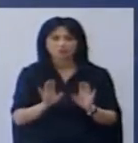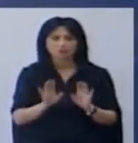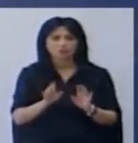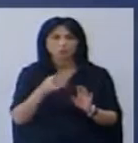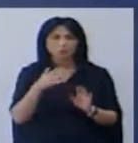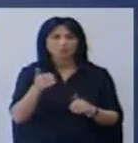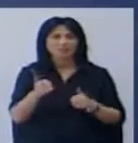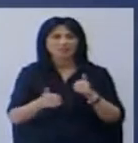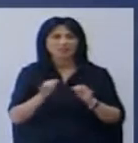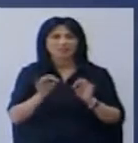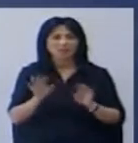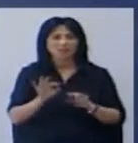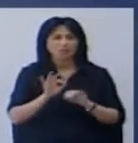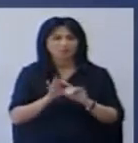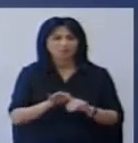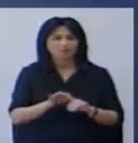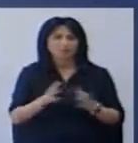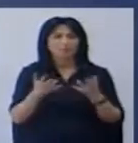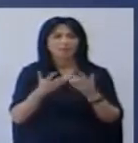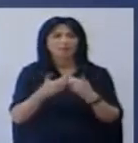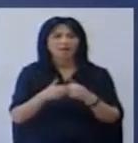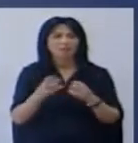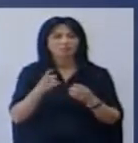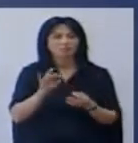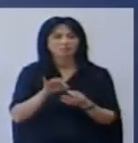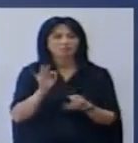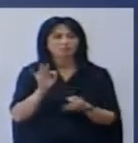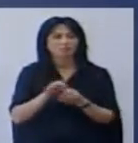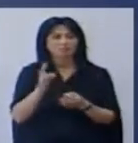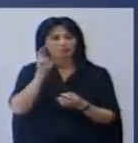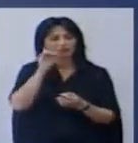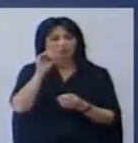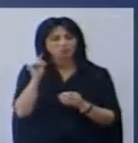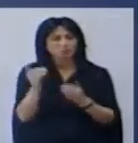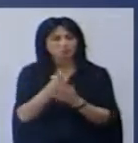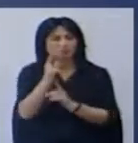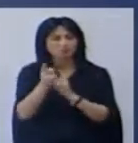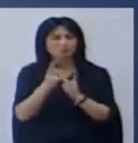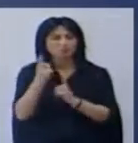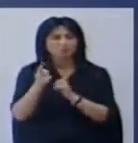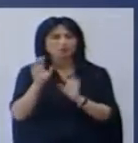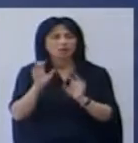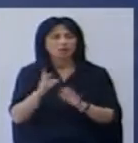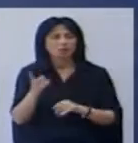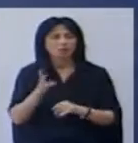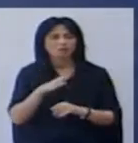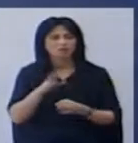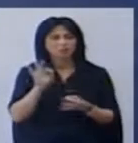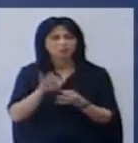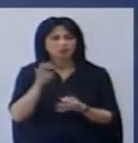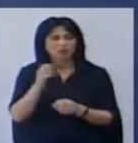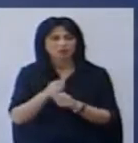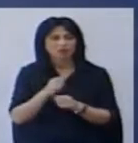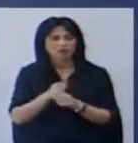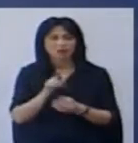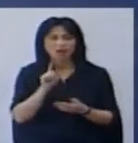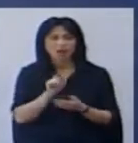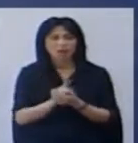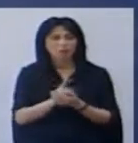უკვე, რომ ტენდერები არასწორად ტარდება და მექანიზმები არის დასახვეწი სახელმწიფოს მხრიდან, ანუ კანონმდებლობა არის დასახვეწი და